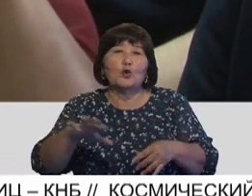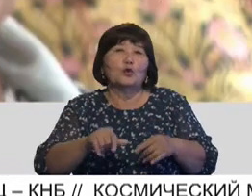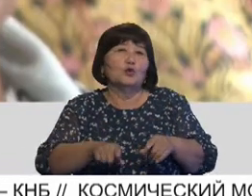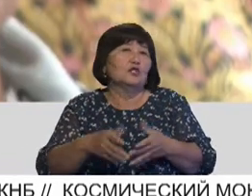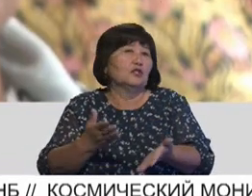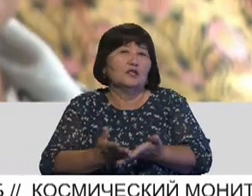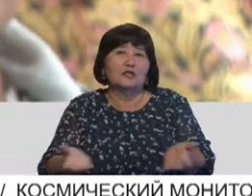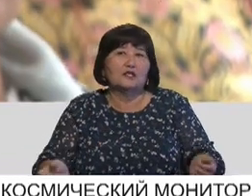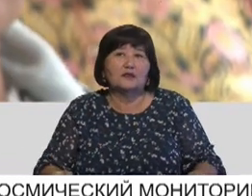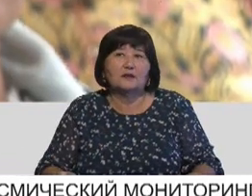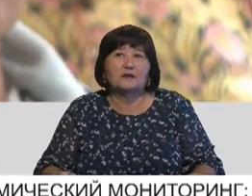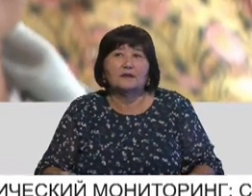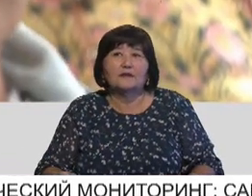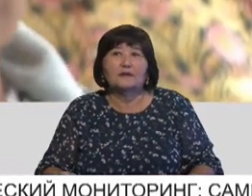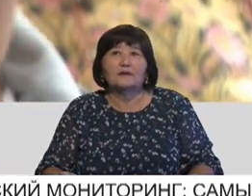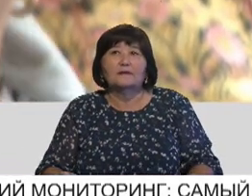жижа.